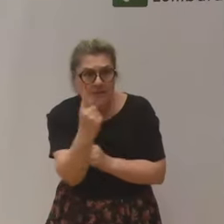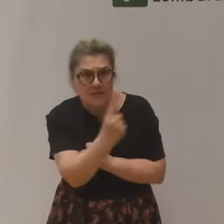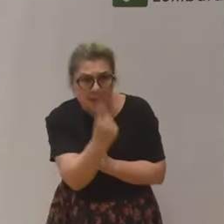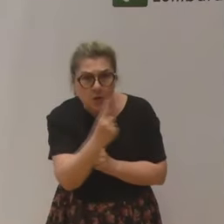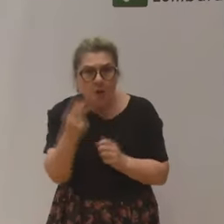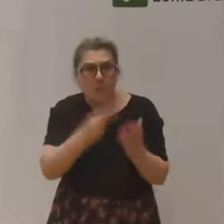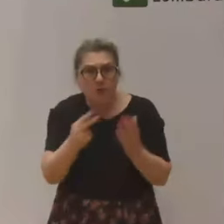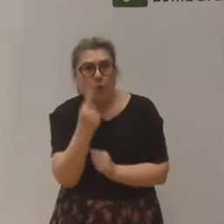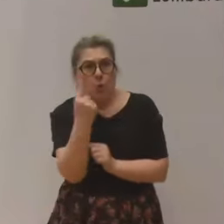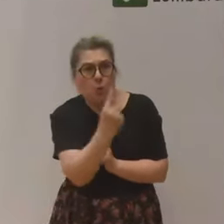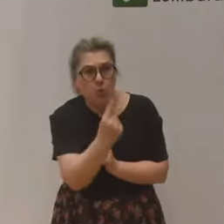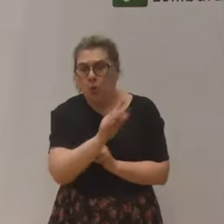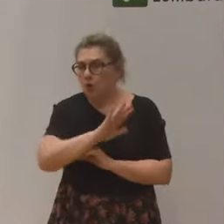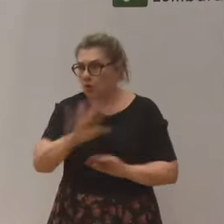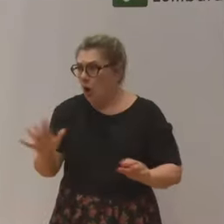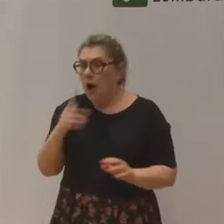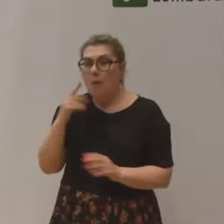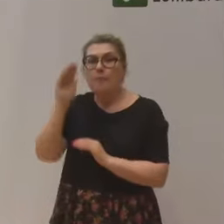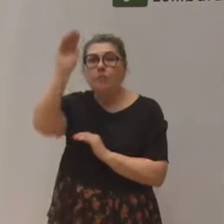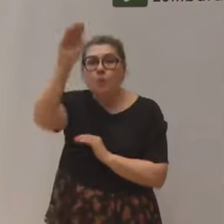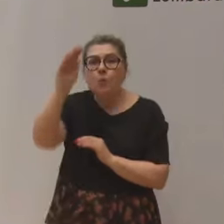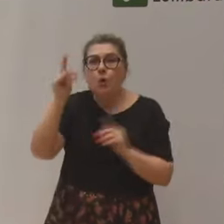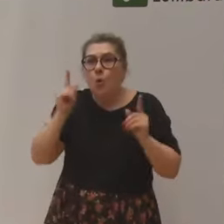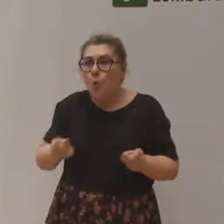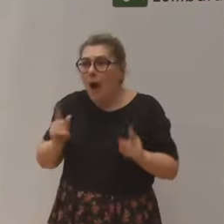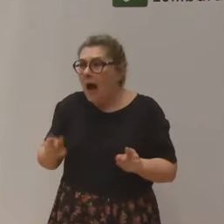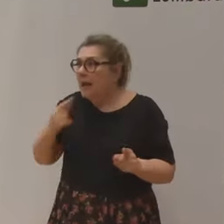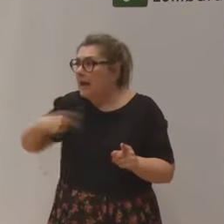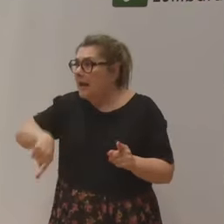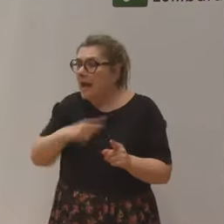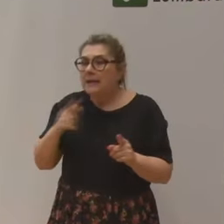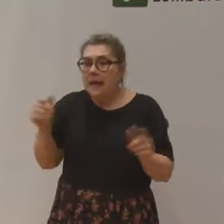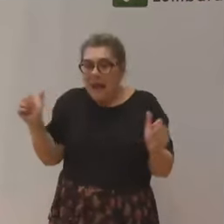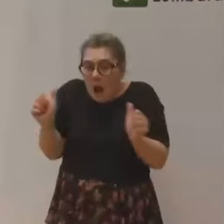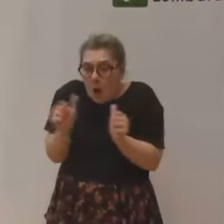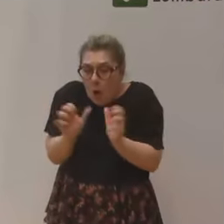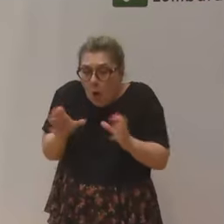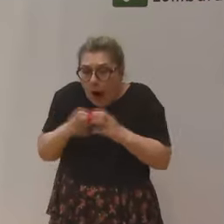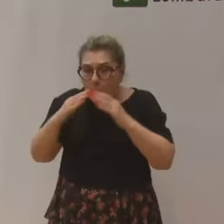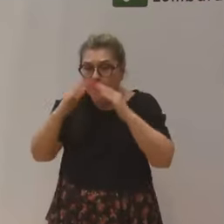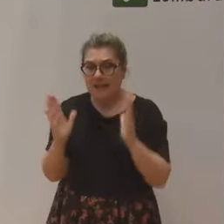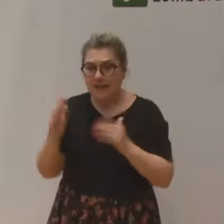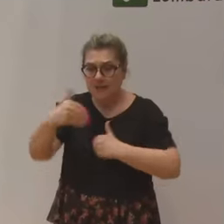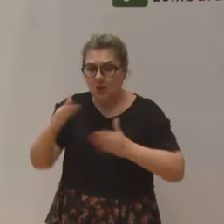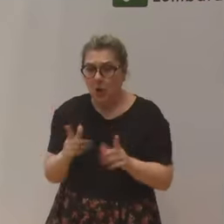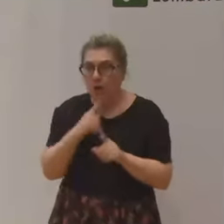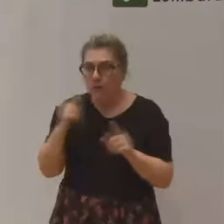singolo progetto. Nella prospettiva soprattutto della coabitazione e del